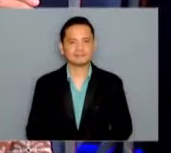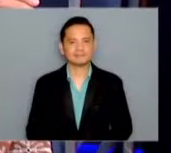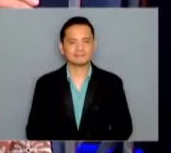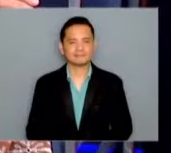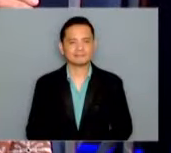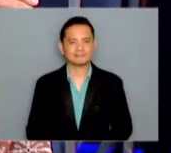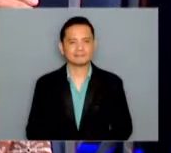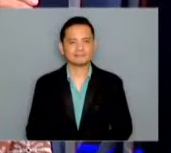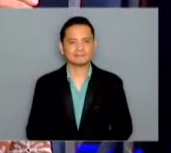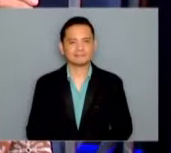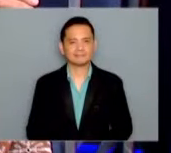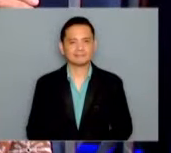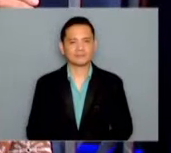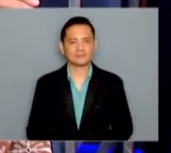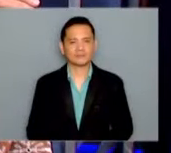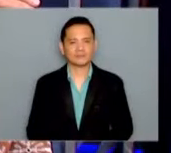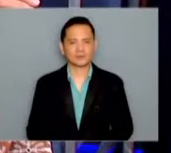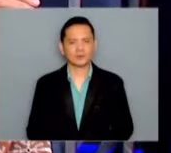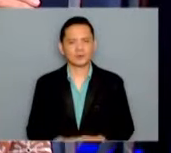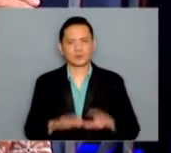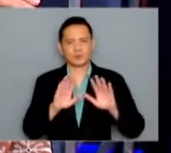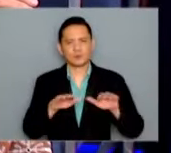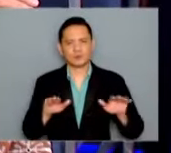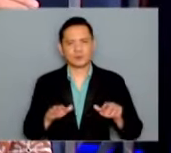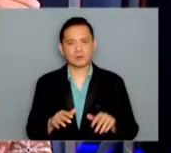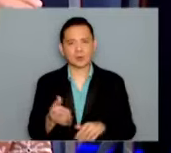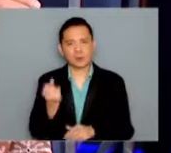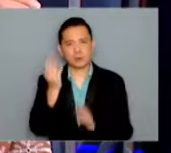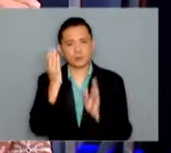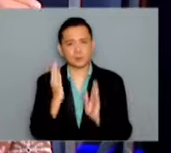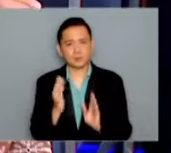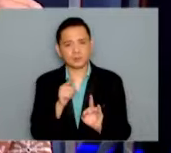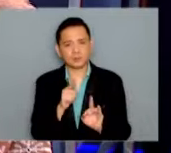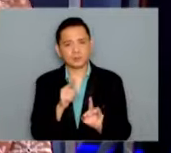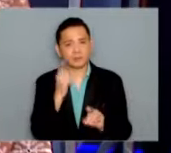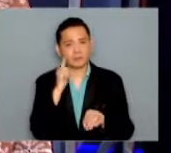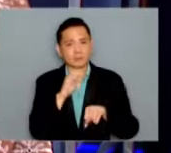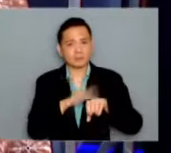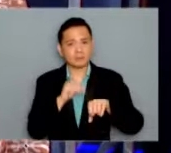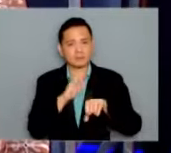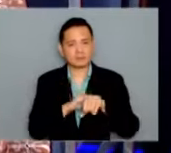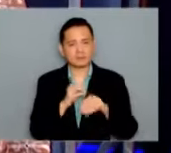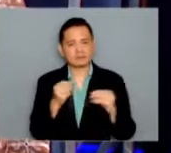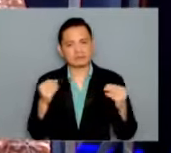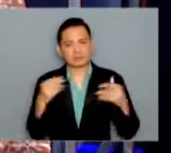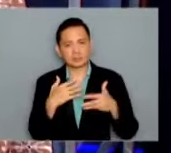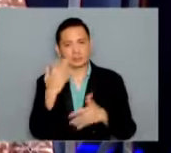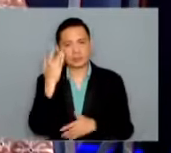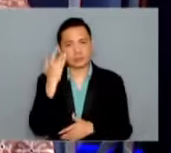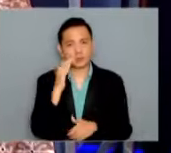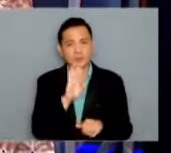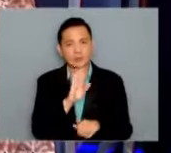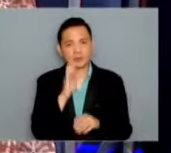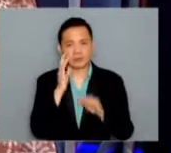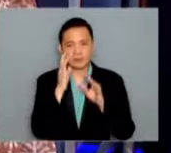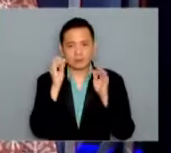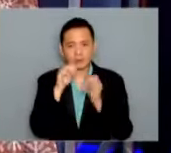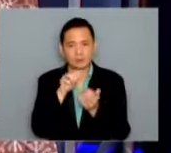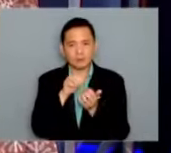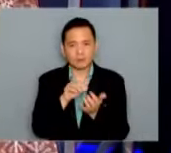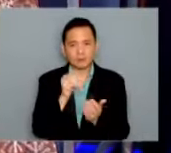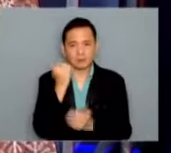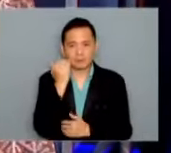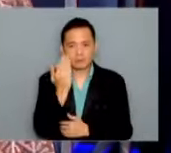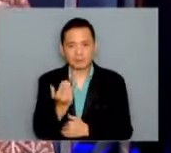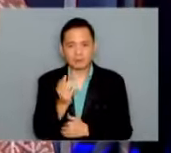Isa sa mga kinatatakutan ng fur parents ang mamatayan ng alaga. Tama. Dagdag pa sa nararamdaman nilang sakit kapag